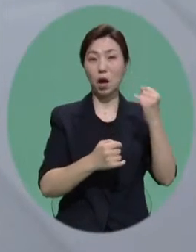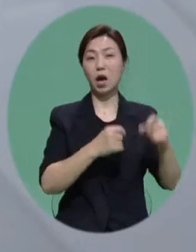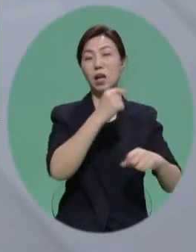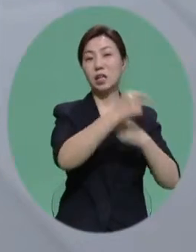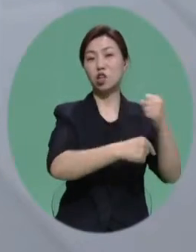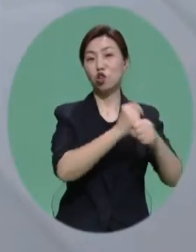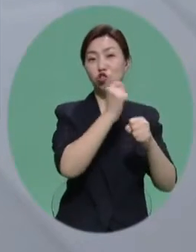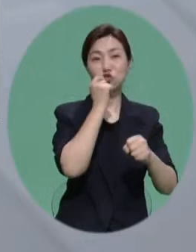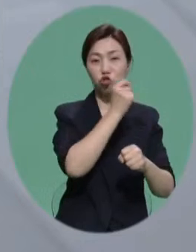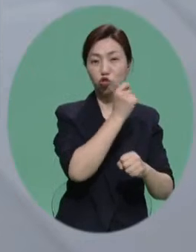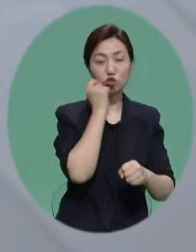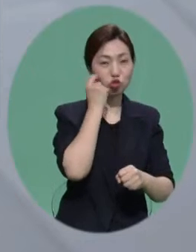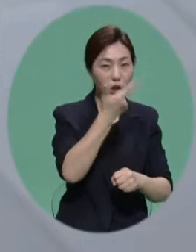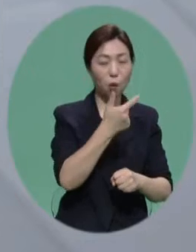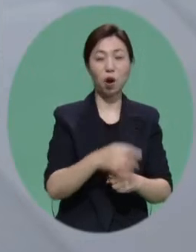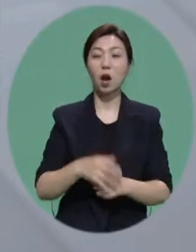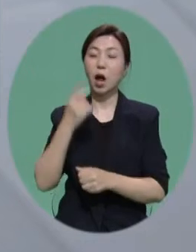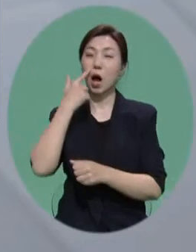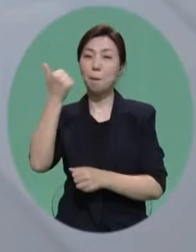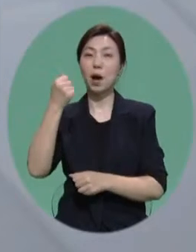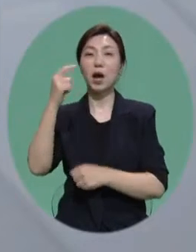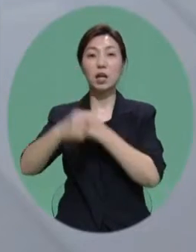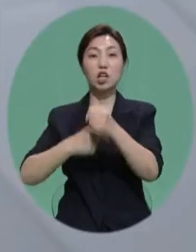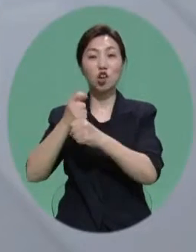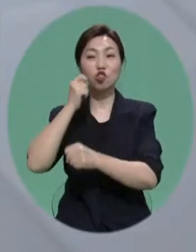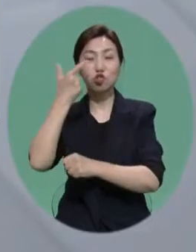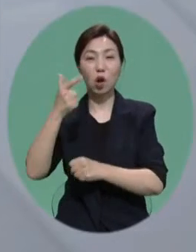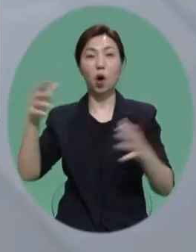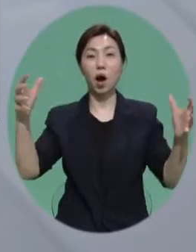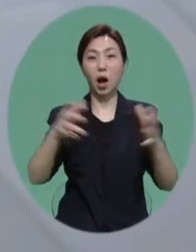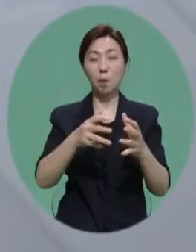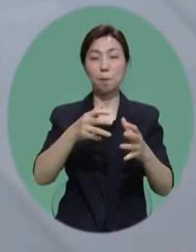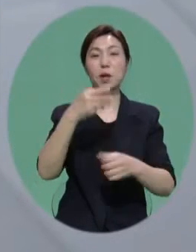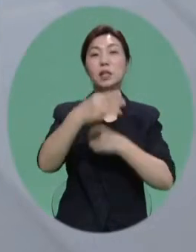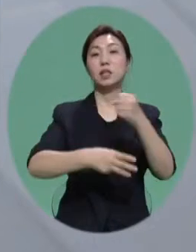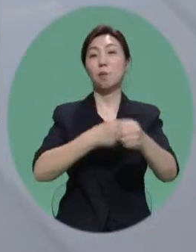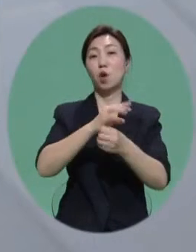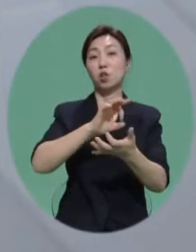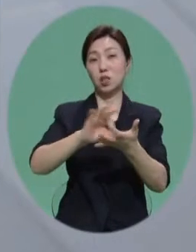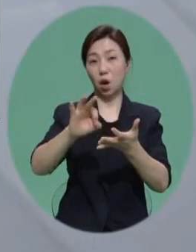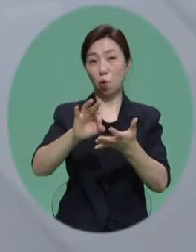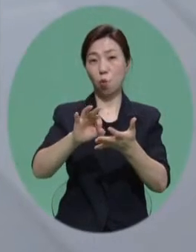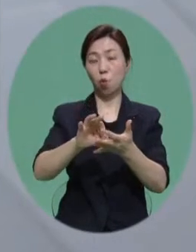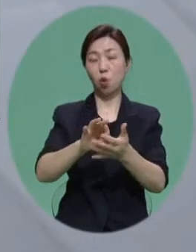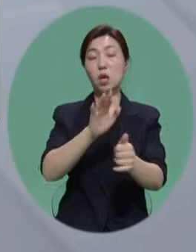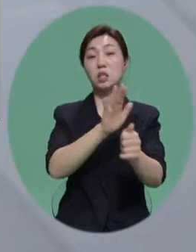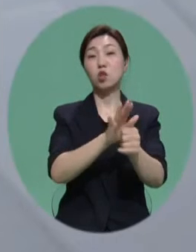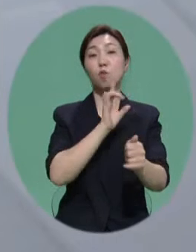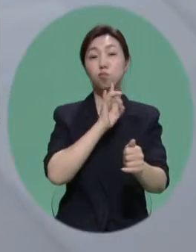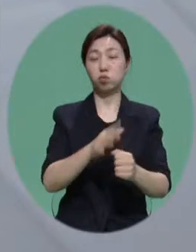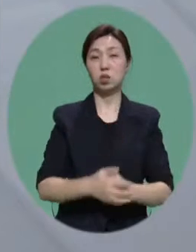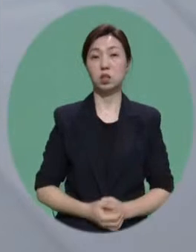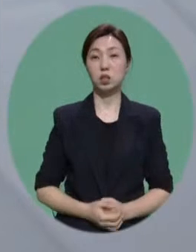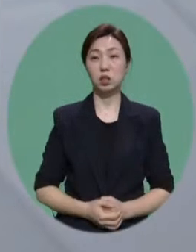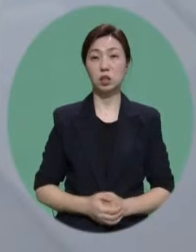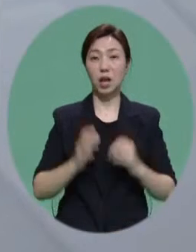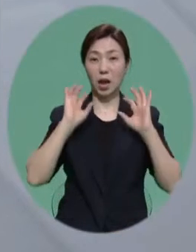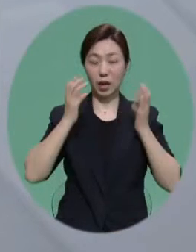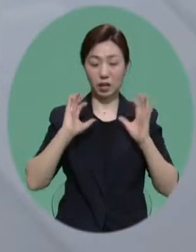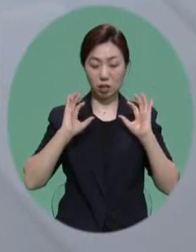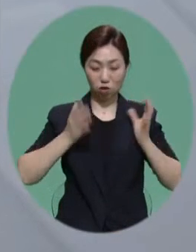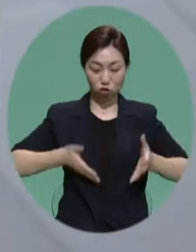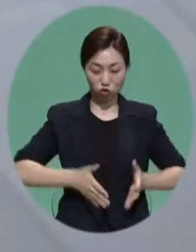것이지 그거 지금 이거 그저 출산율 시구에 이것이 100%